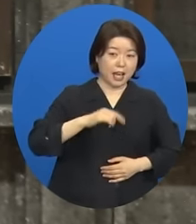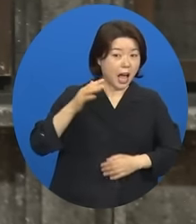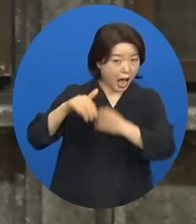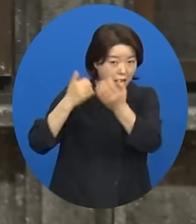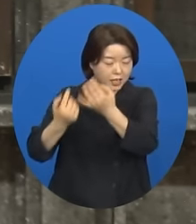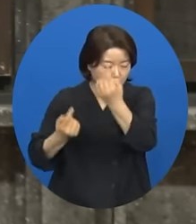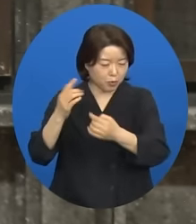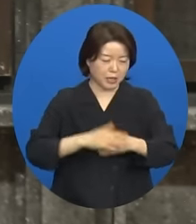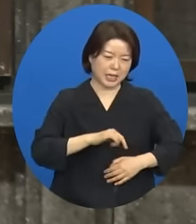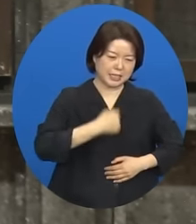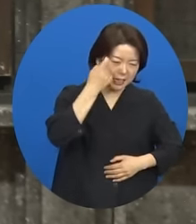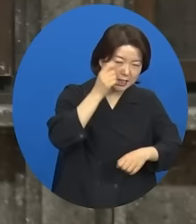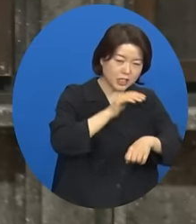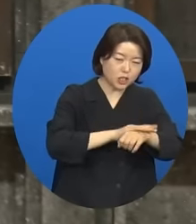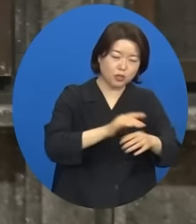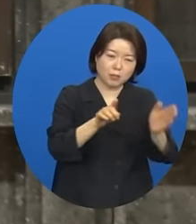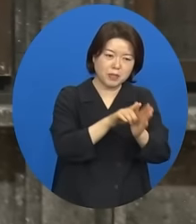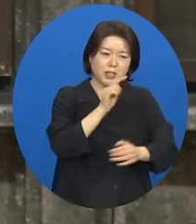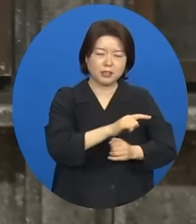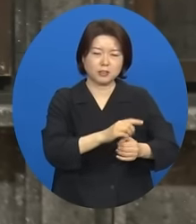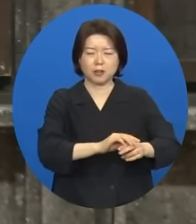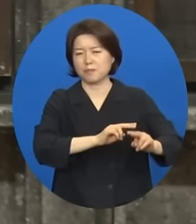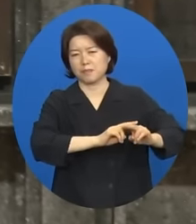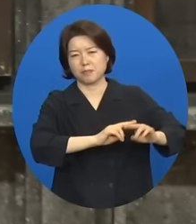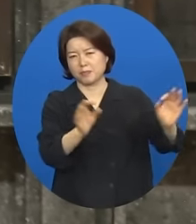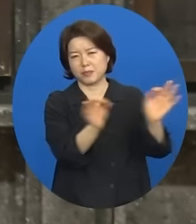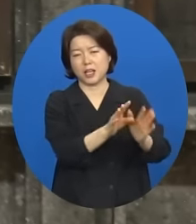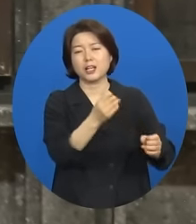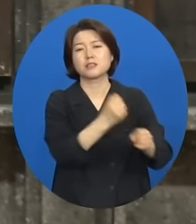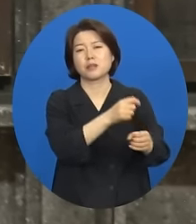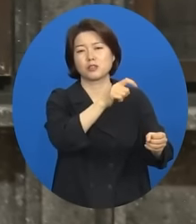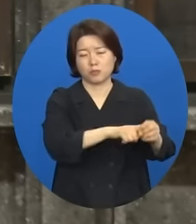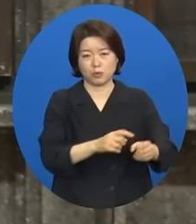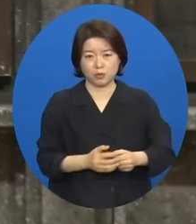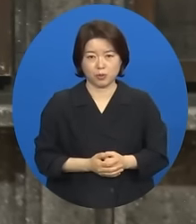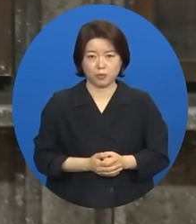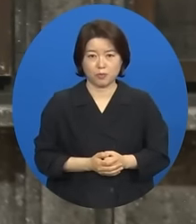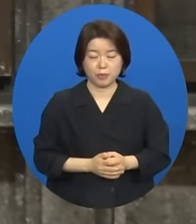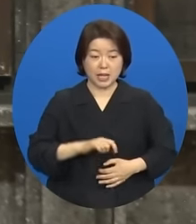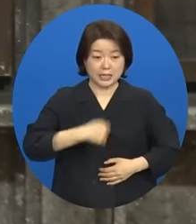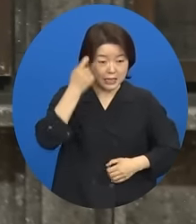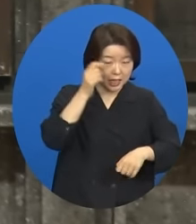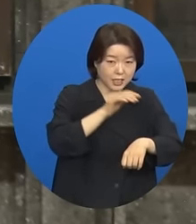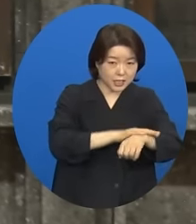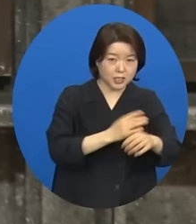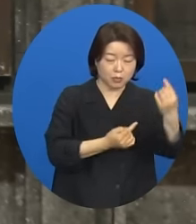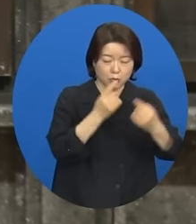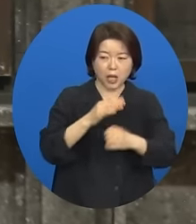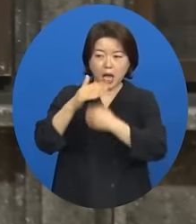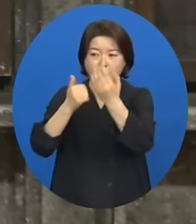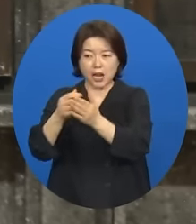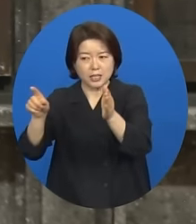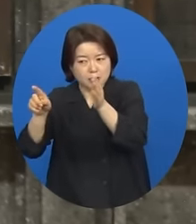걸어오신 이유는 하나님이 주시는 복이 아니라 하나님 그분을 붙잡는 자가 되게 하려고